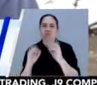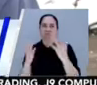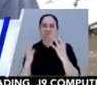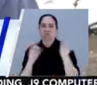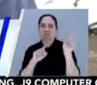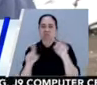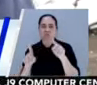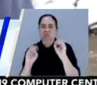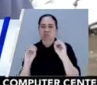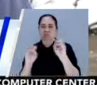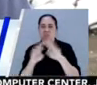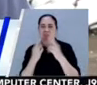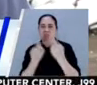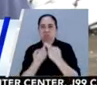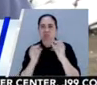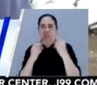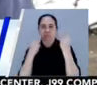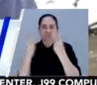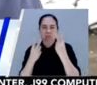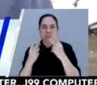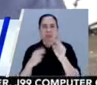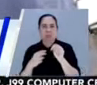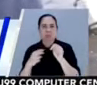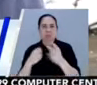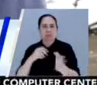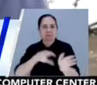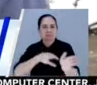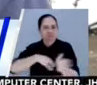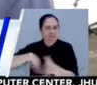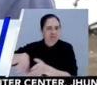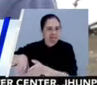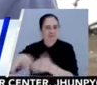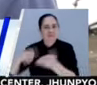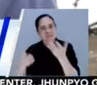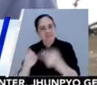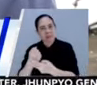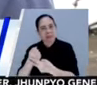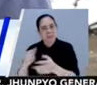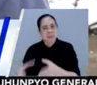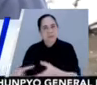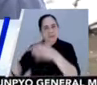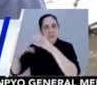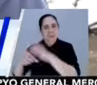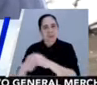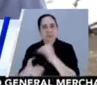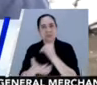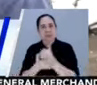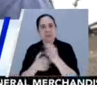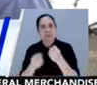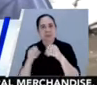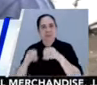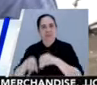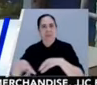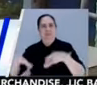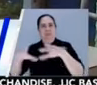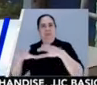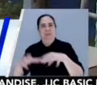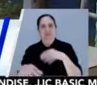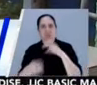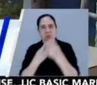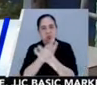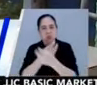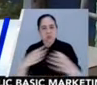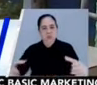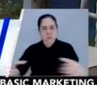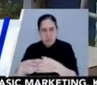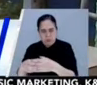nagla-laptop kailangan rin namin I tabi siguro dahil sa iniwasan natin yung pagkalat kalat mga buto rito